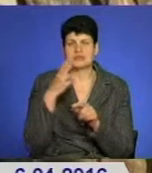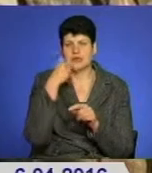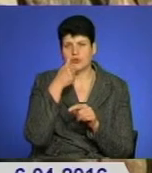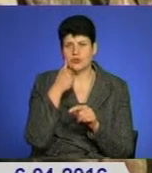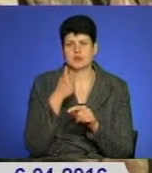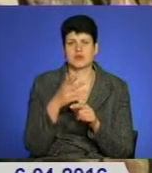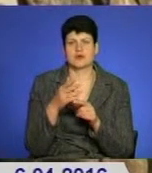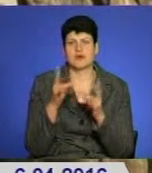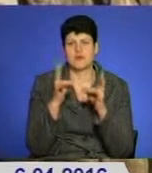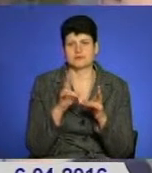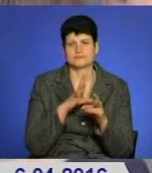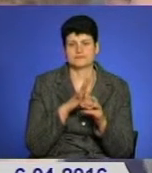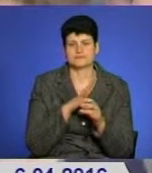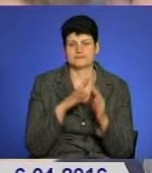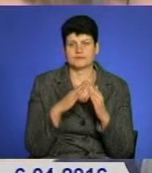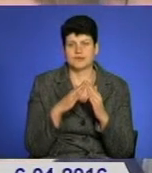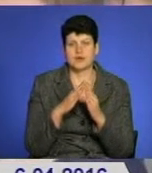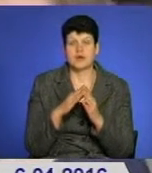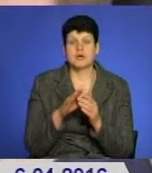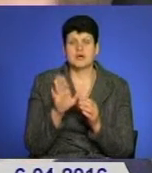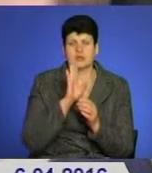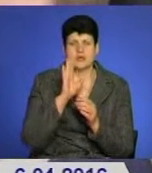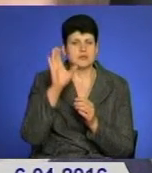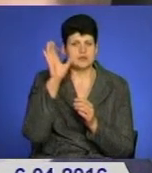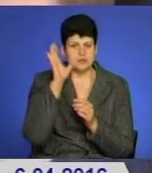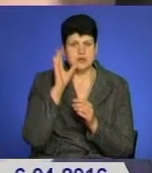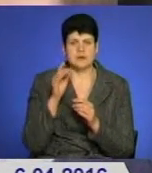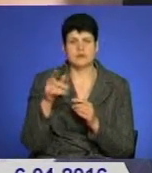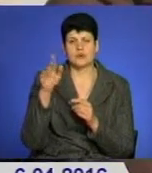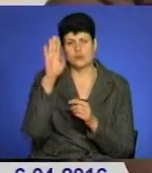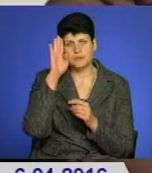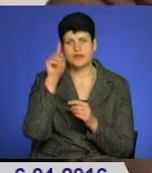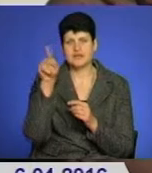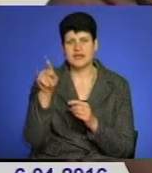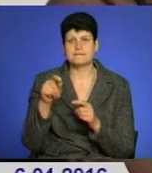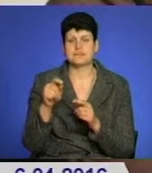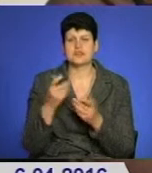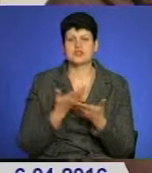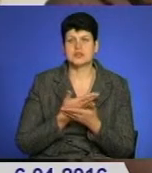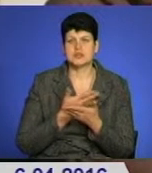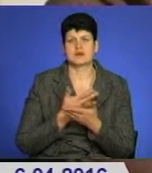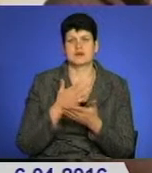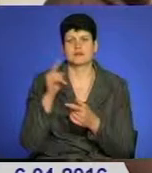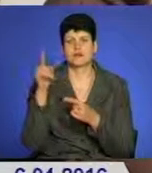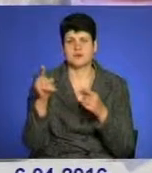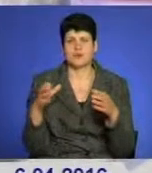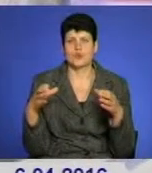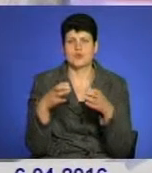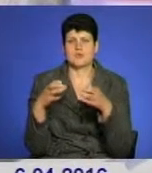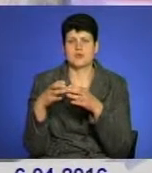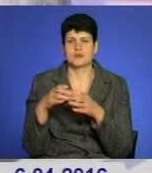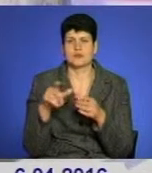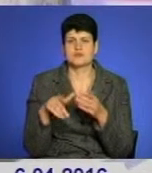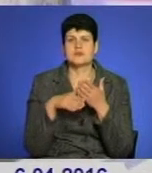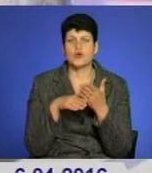раз стукало у домівку. Жінка наслухана від бійців про тамтешнє життя на фронті, тому покрихті об'єднує громади. Між